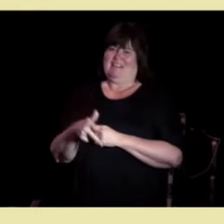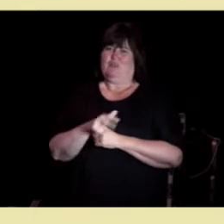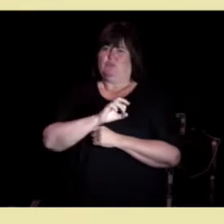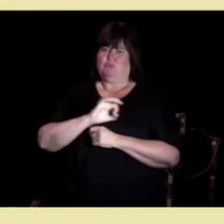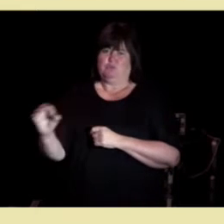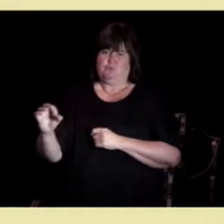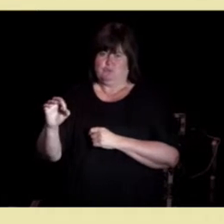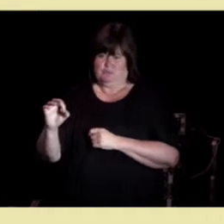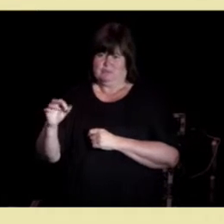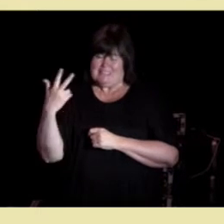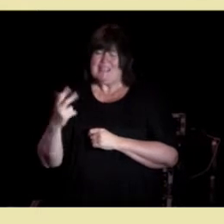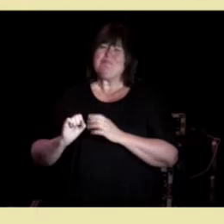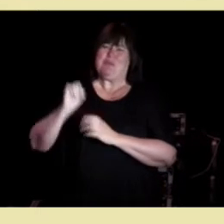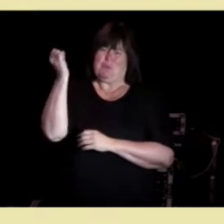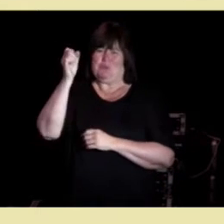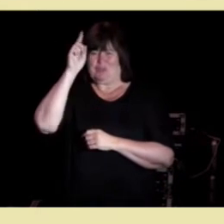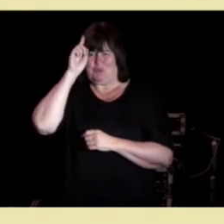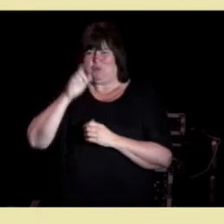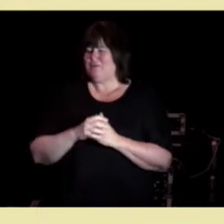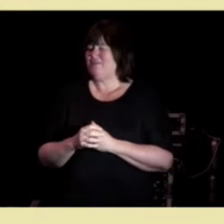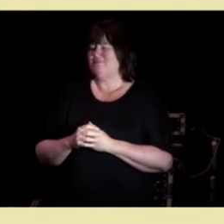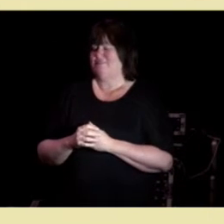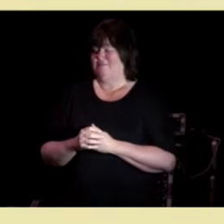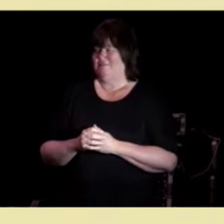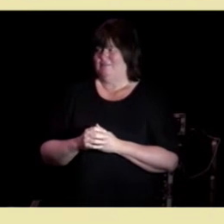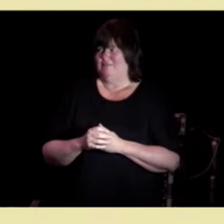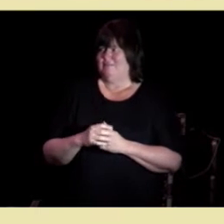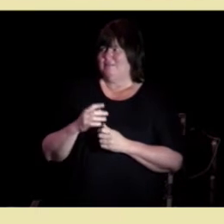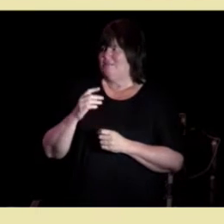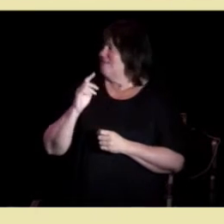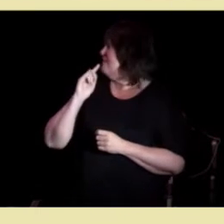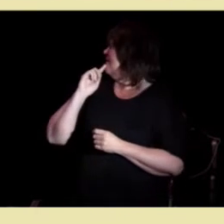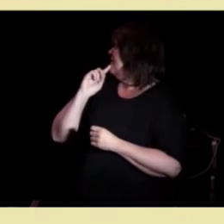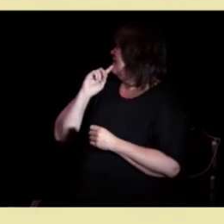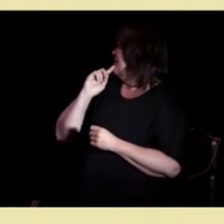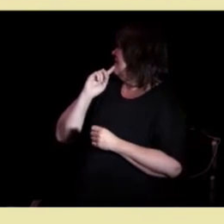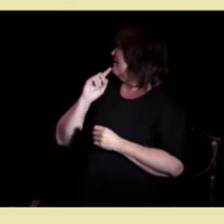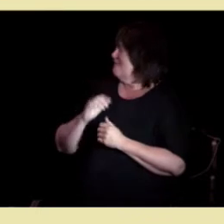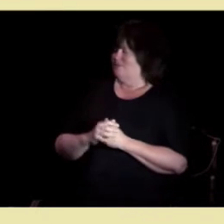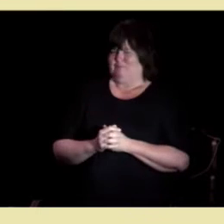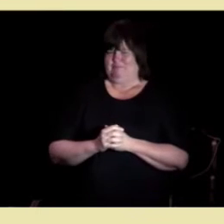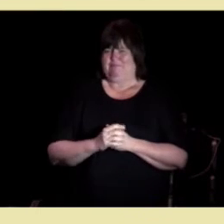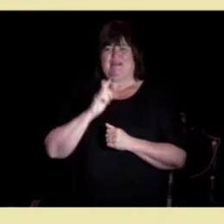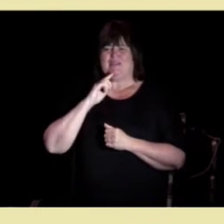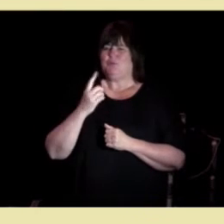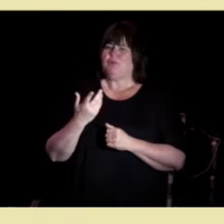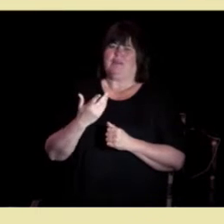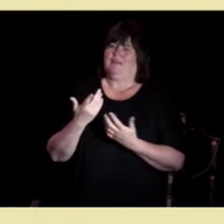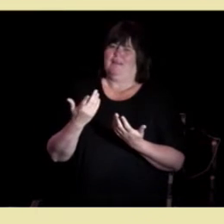grunn, og en gjennomsnittlig DRG-vekt på 0,2. Jeg tror ikke det er å ta for mye i.